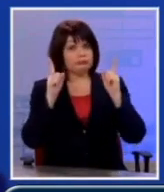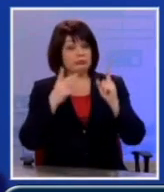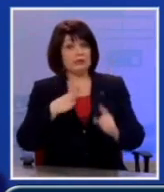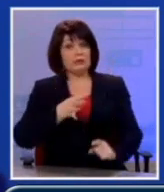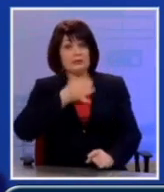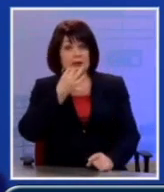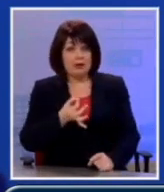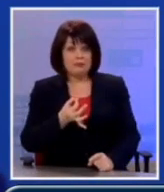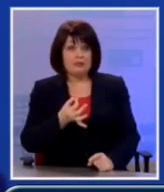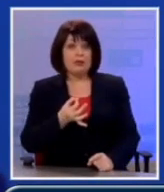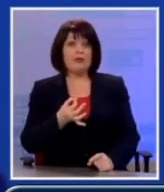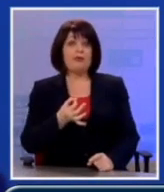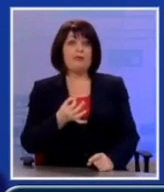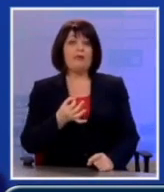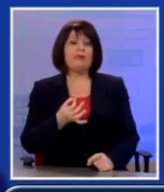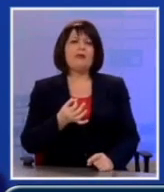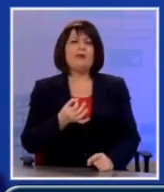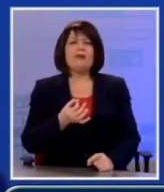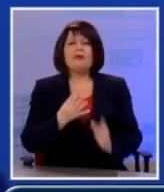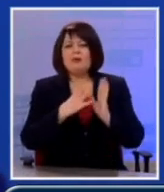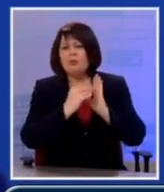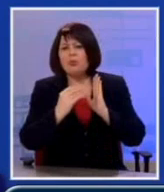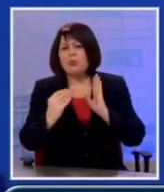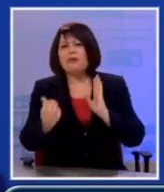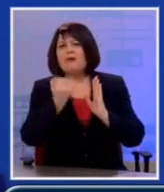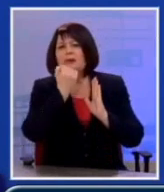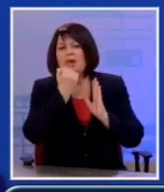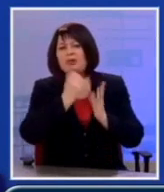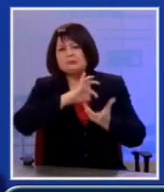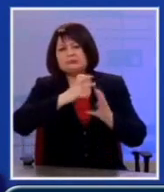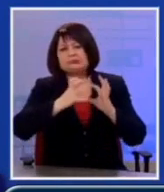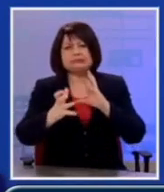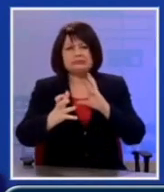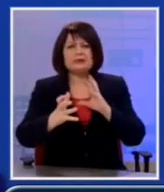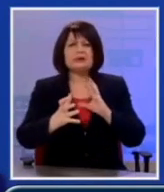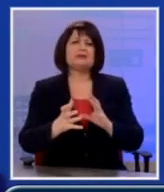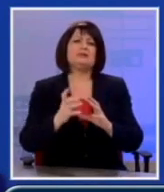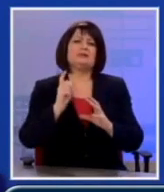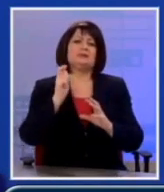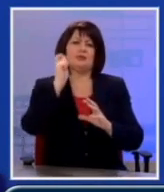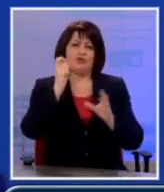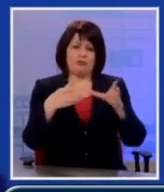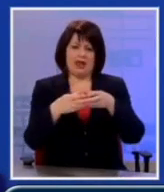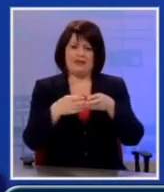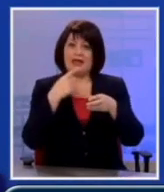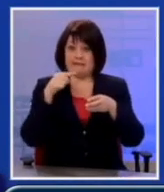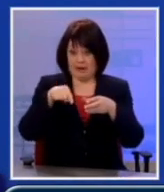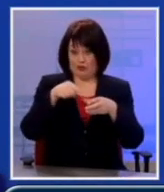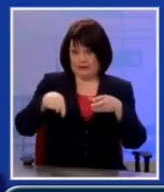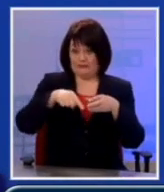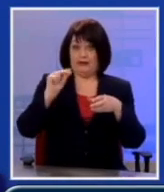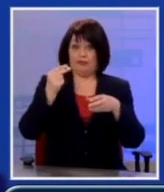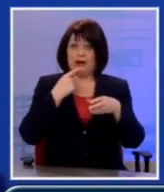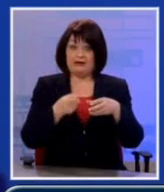την οργιώδη παραπληροφόρηση που εμφάνισε βουλευτές μιας συγκεκριμένης κοινοβουλευτικής ομάδας